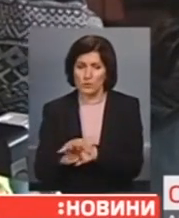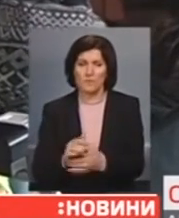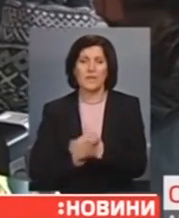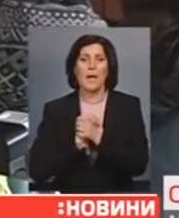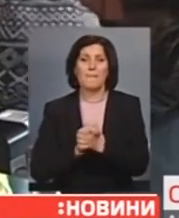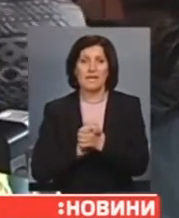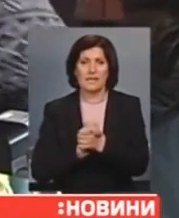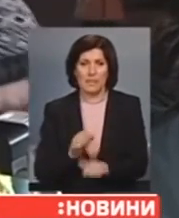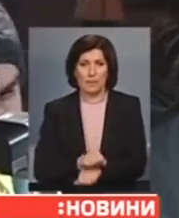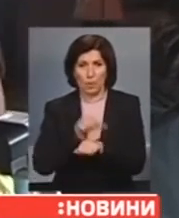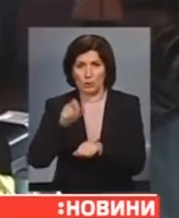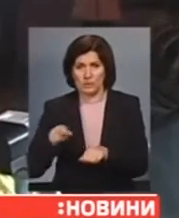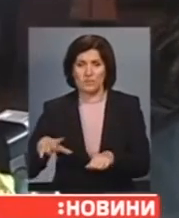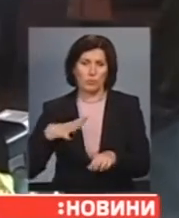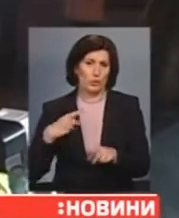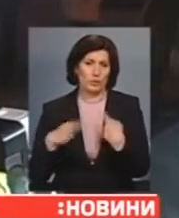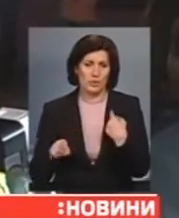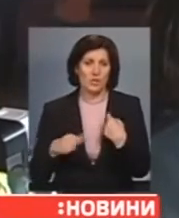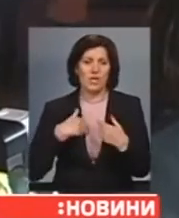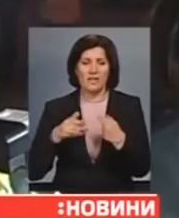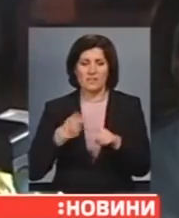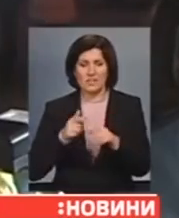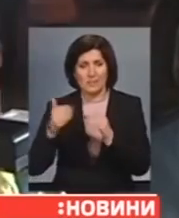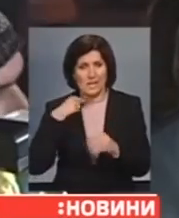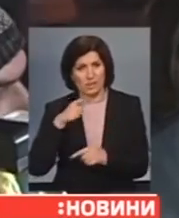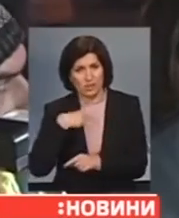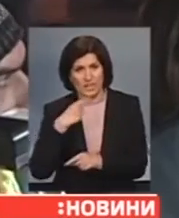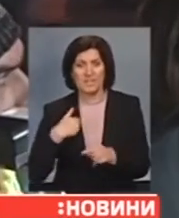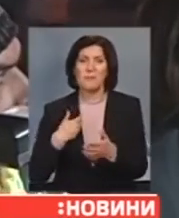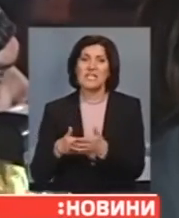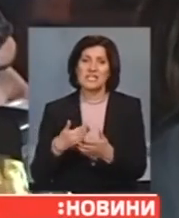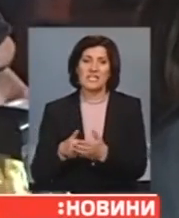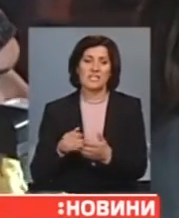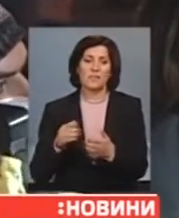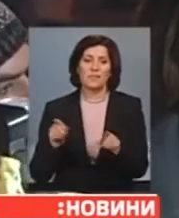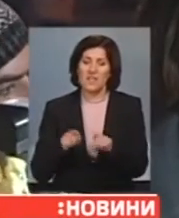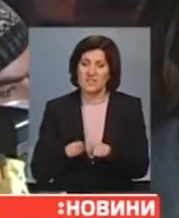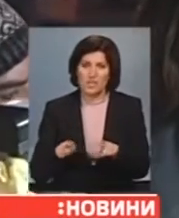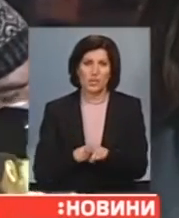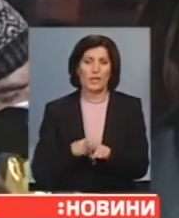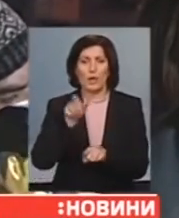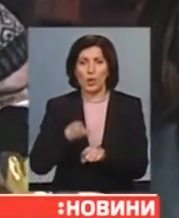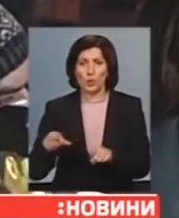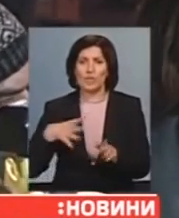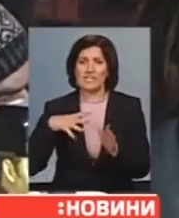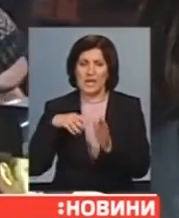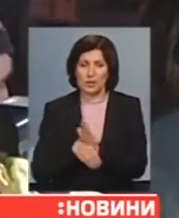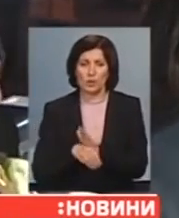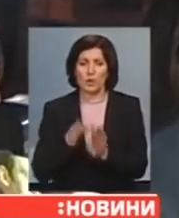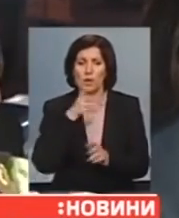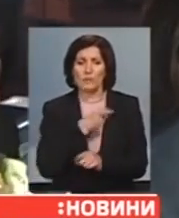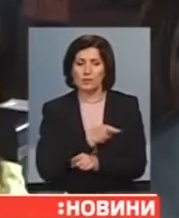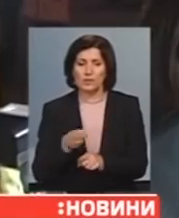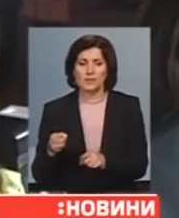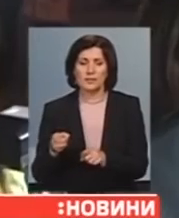мирних протестуючих, це було щось інше. Я вже про це раніше казав. Мені здається, все ж таки люди загинули під